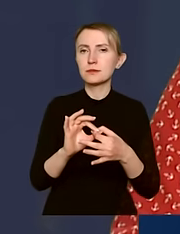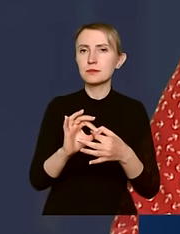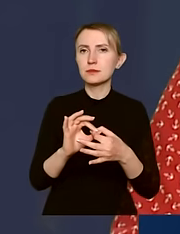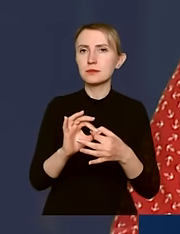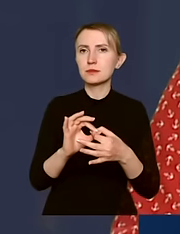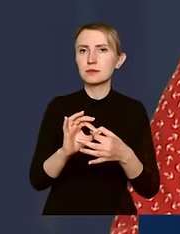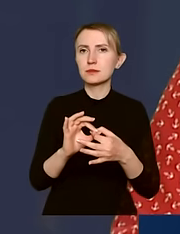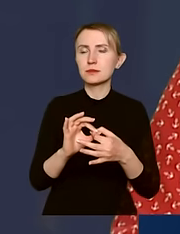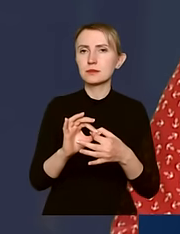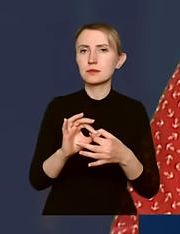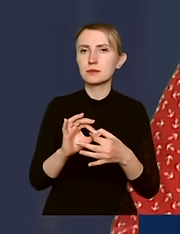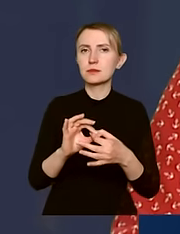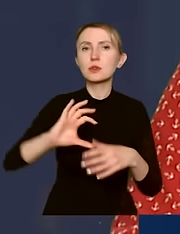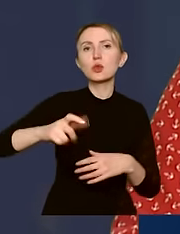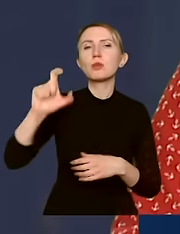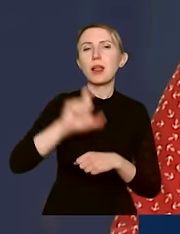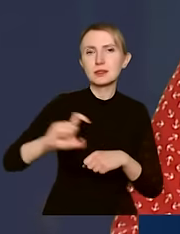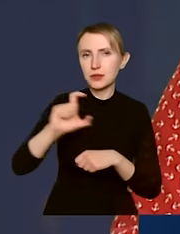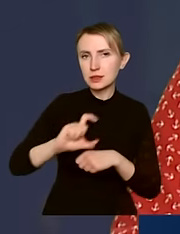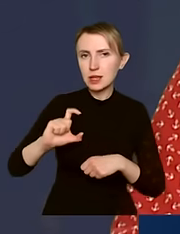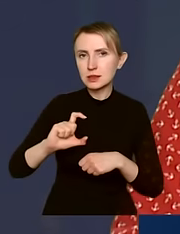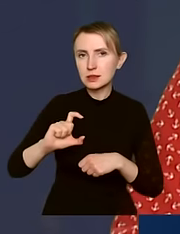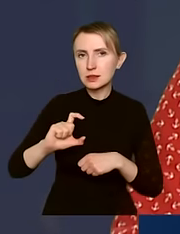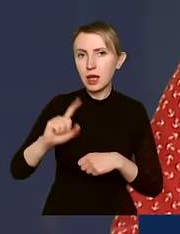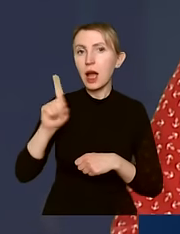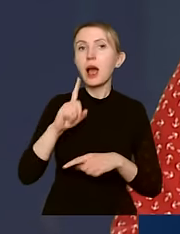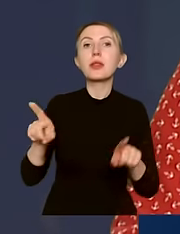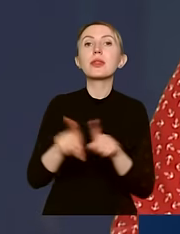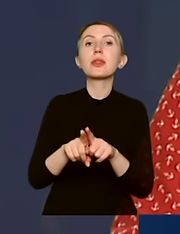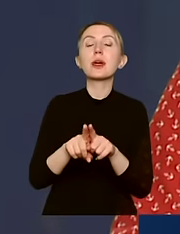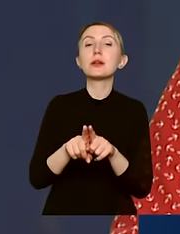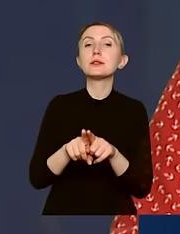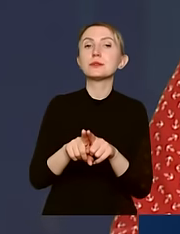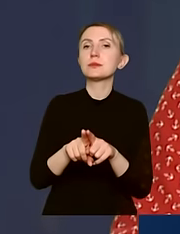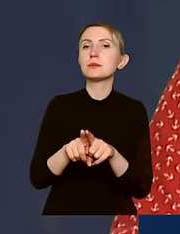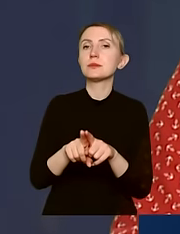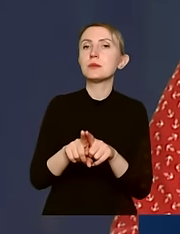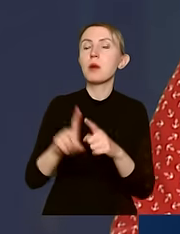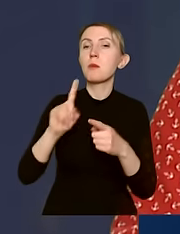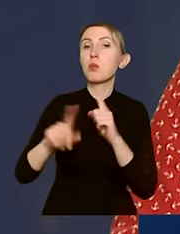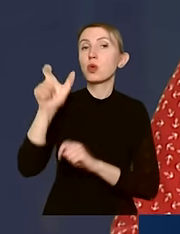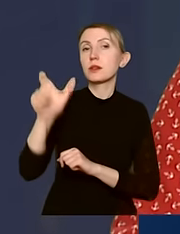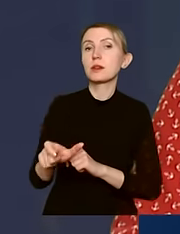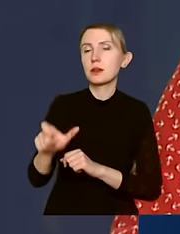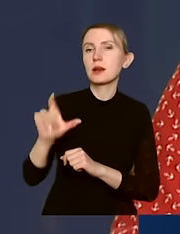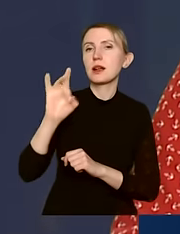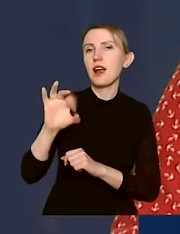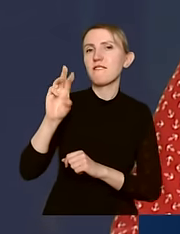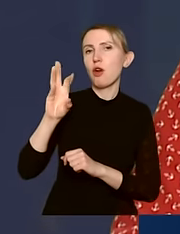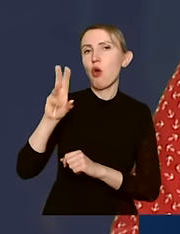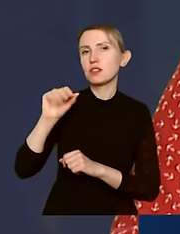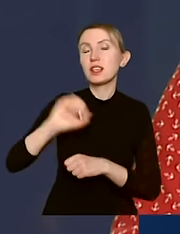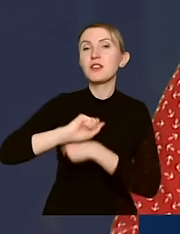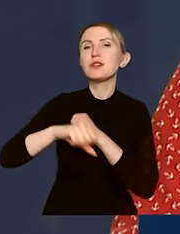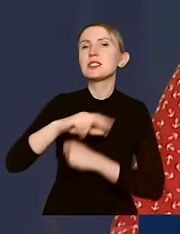do sfery związanej z cyfryzacją. No a na dodatek przecież to polityk Lewicy, Krzysztof Gawkowski, jest wicepremierem